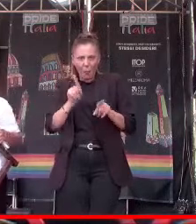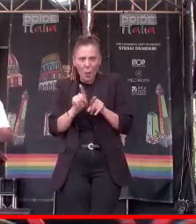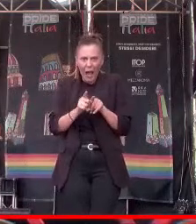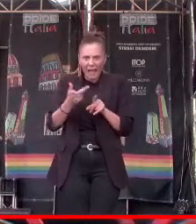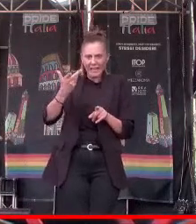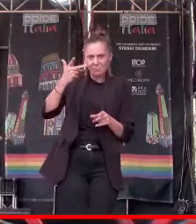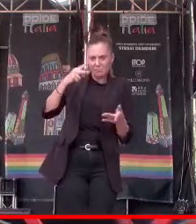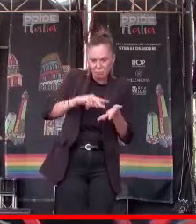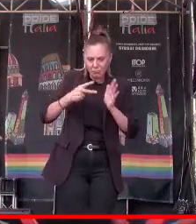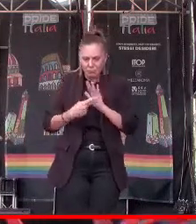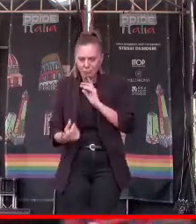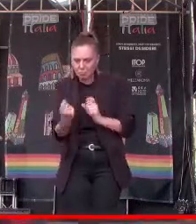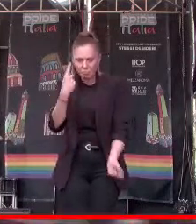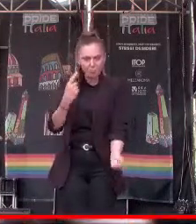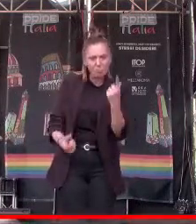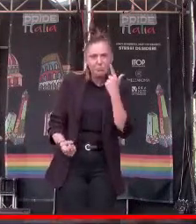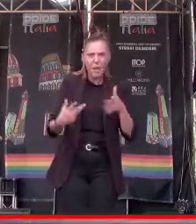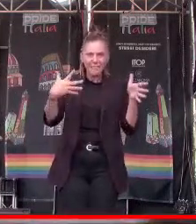dico.